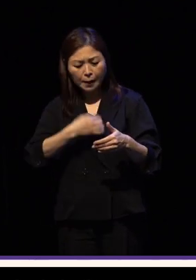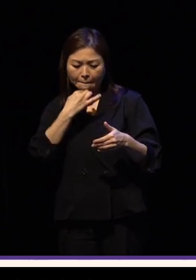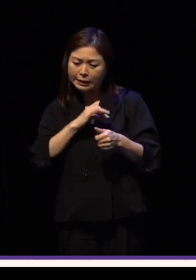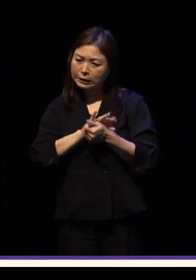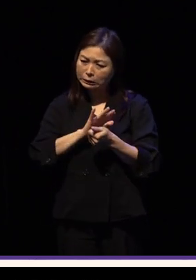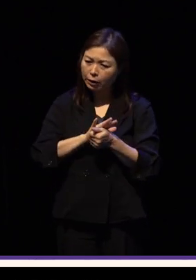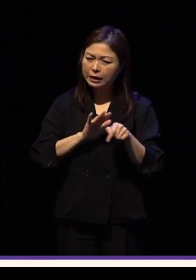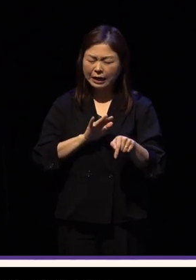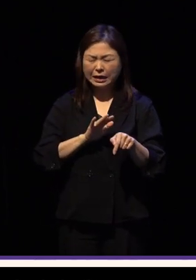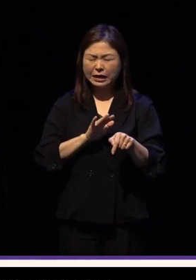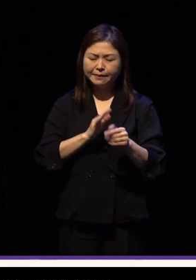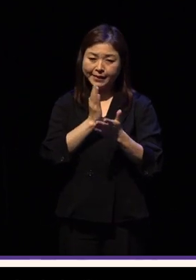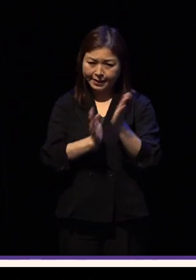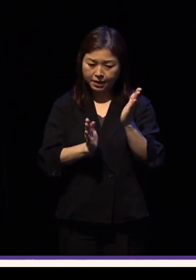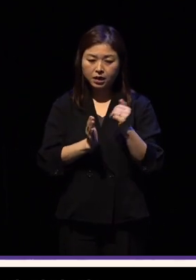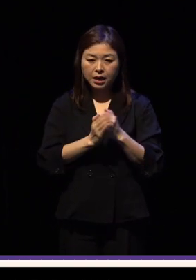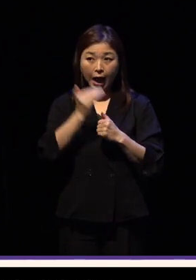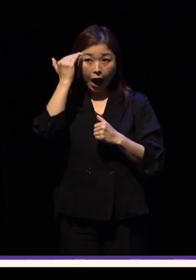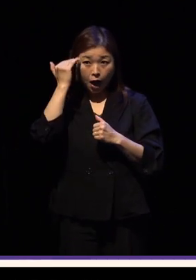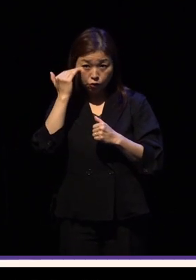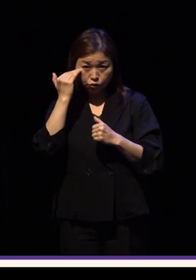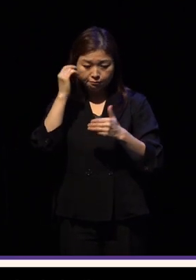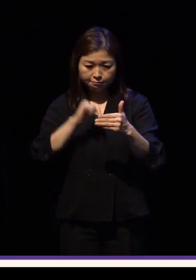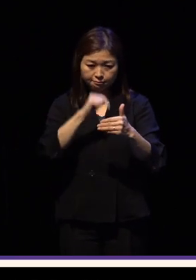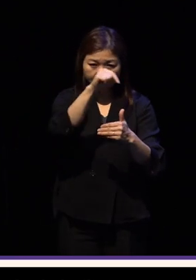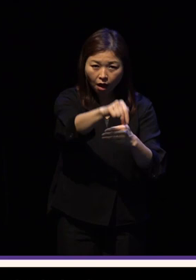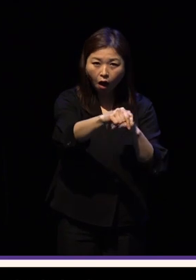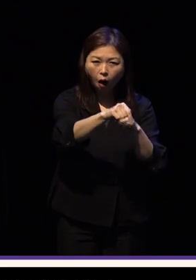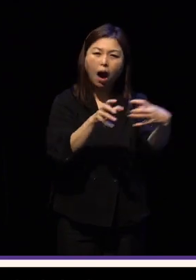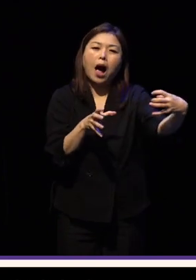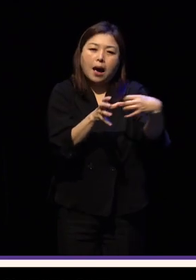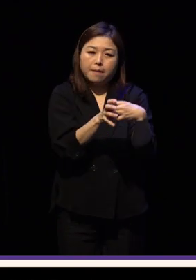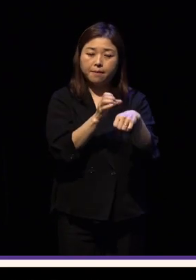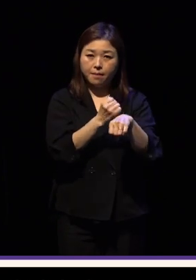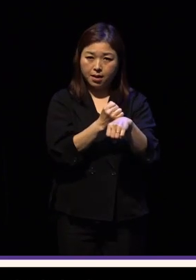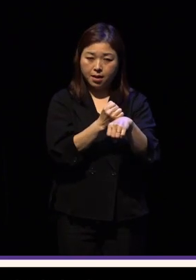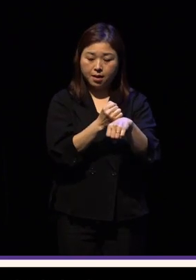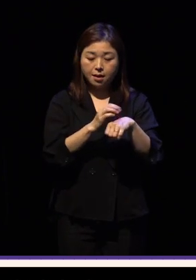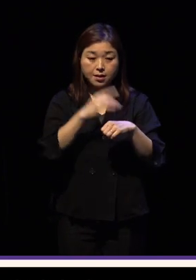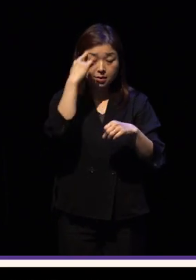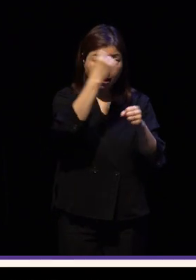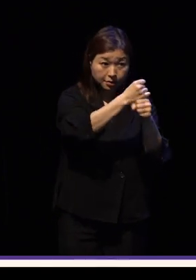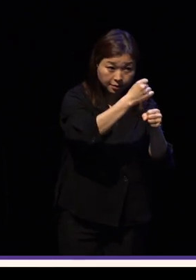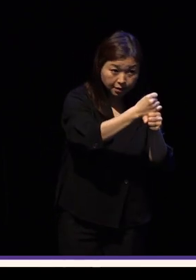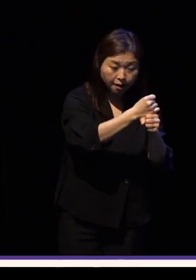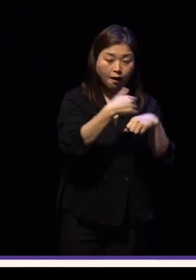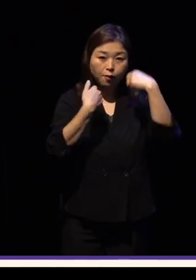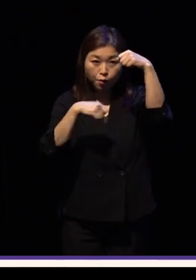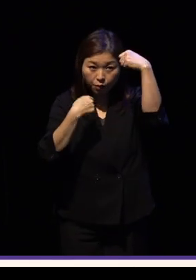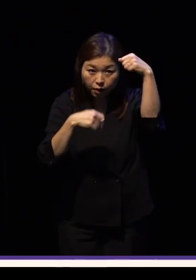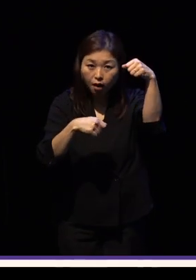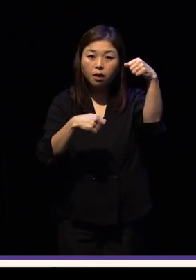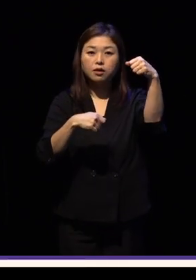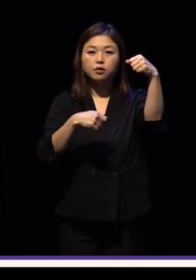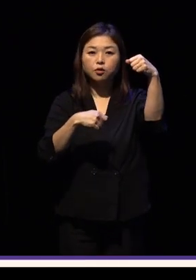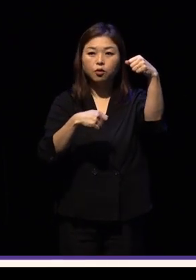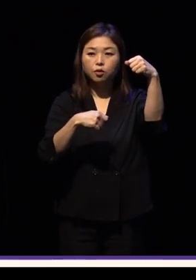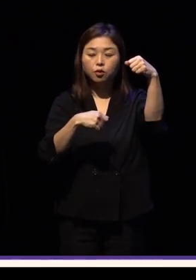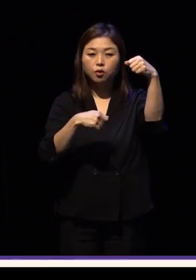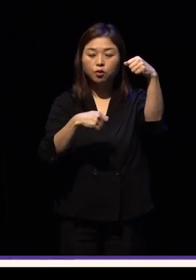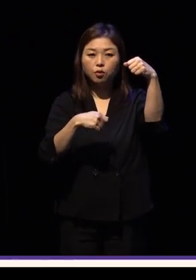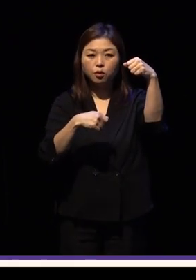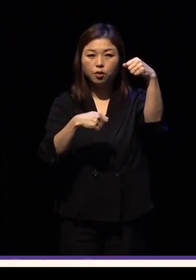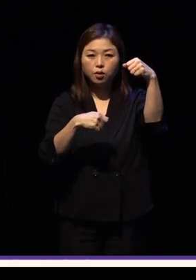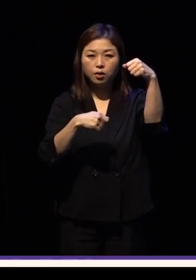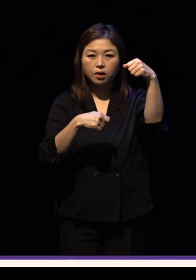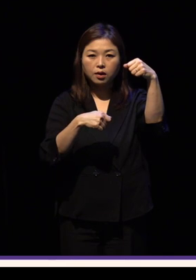하고 국내외를 하나로 그래서 창작이면 창작 공연이면 공연 이것을